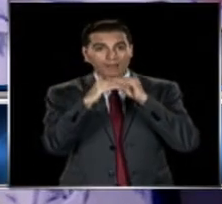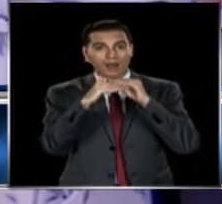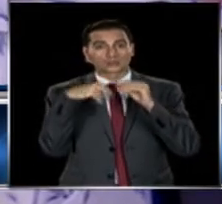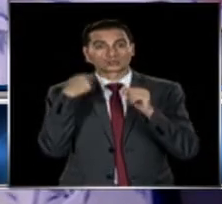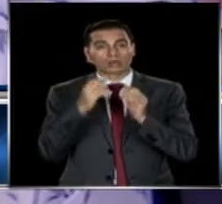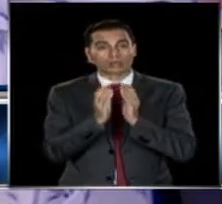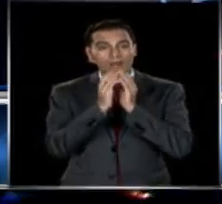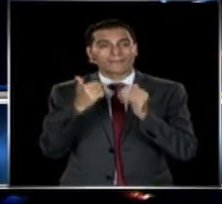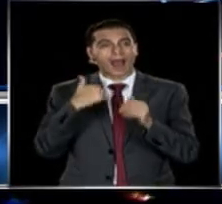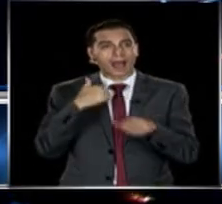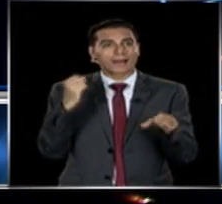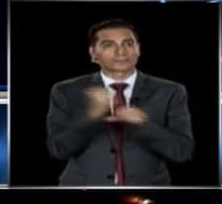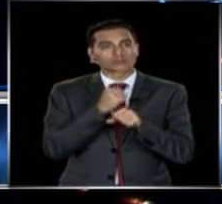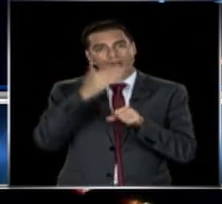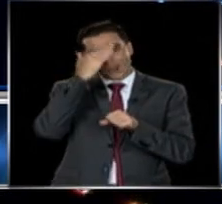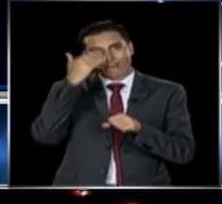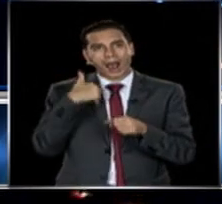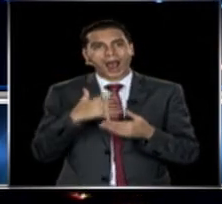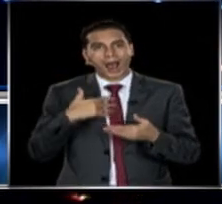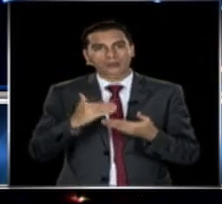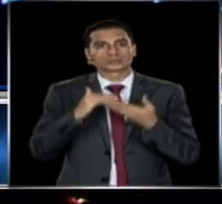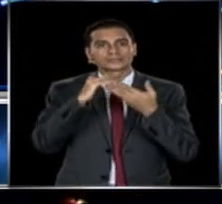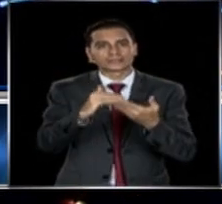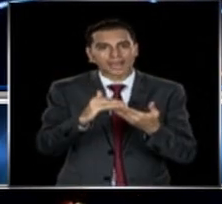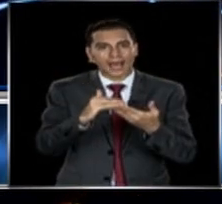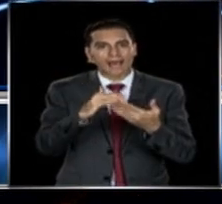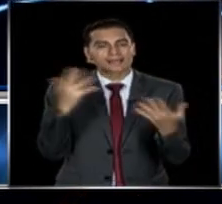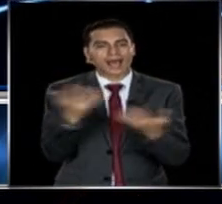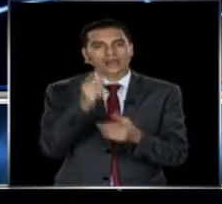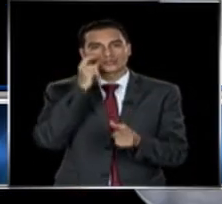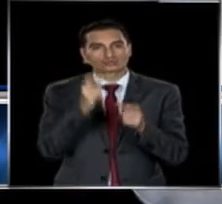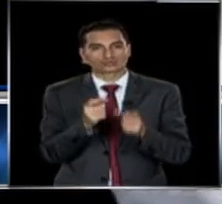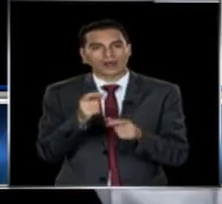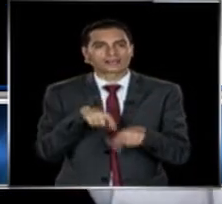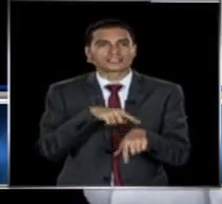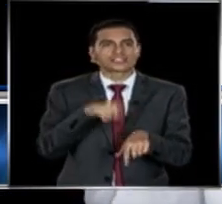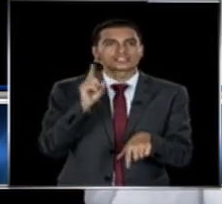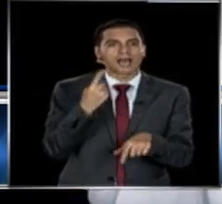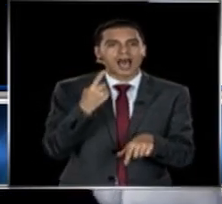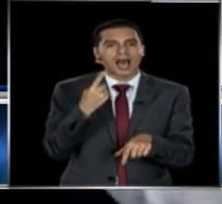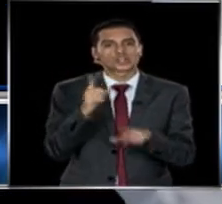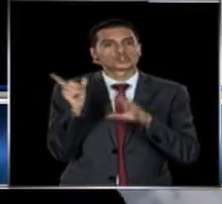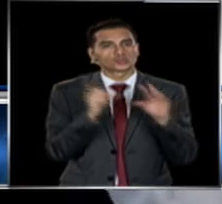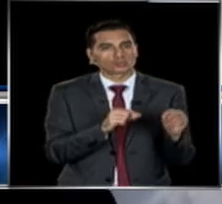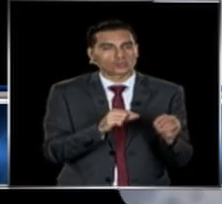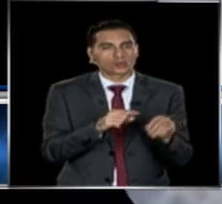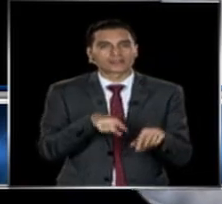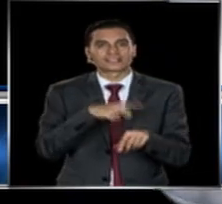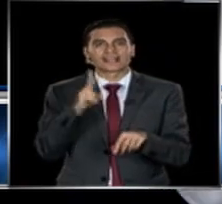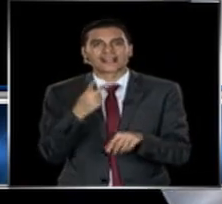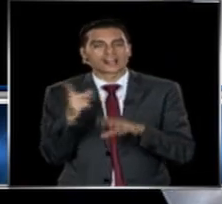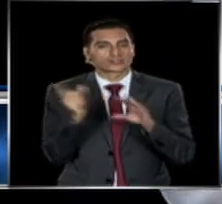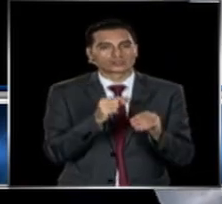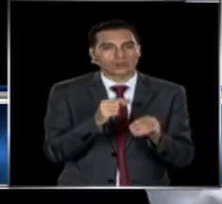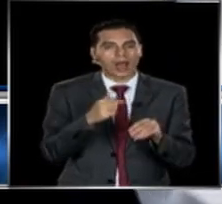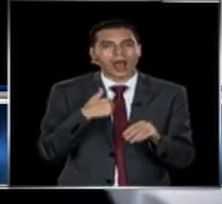اتطوع في محافظه كذا، عايزه اتطوع ساعتين مثلا في الاسبوع، لا عايزه اتطوع اتيح عيادتي